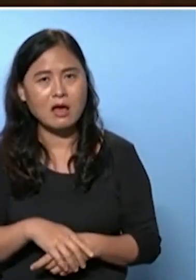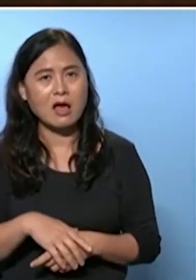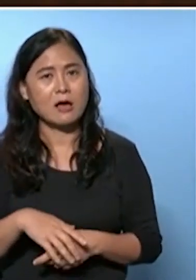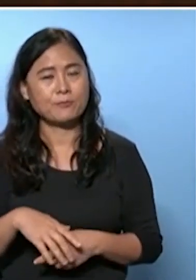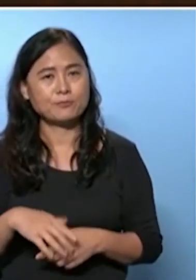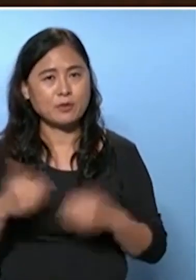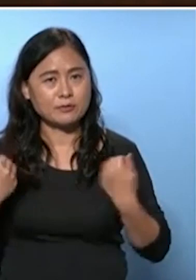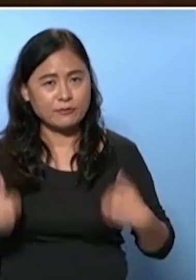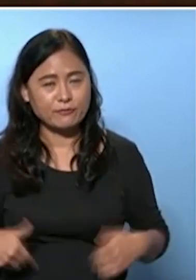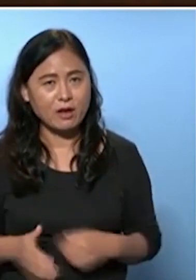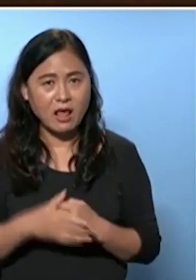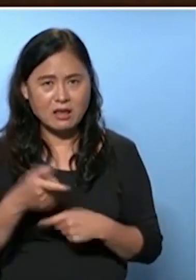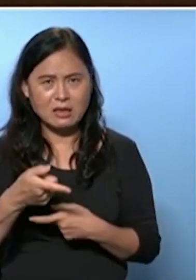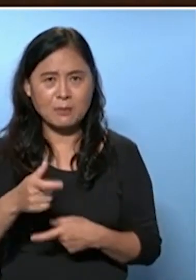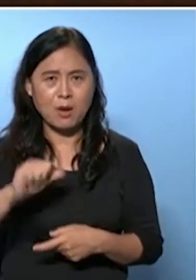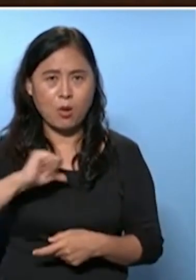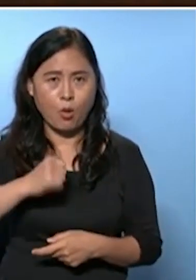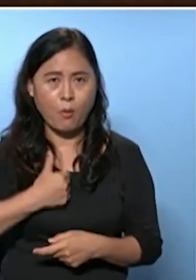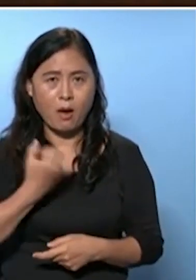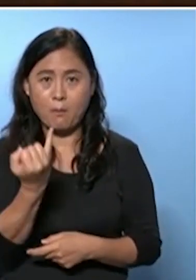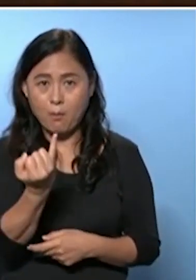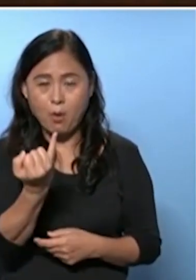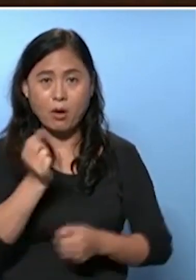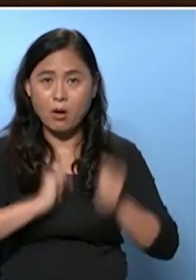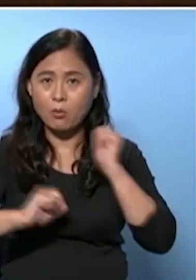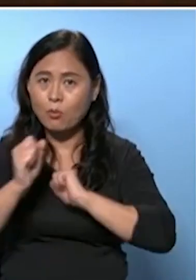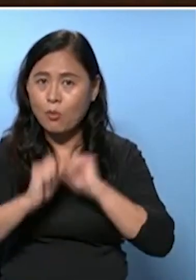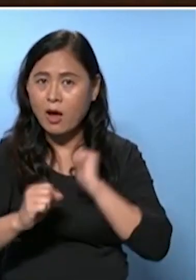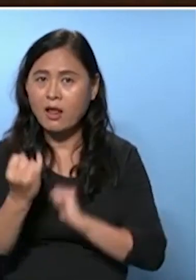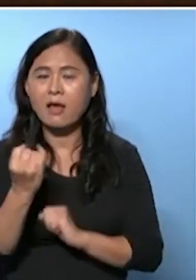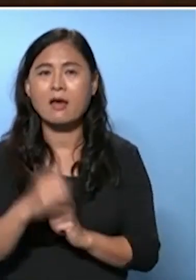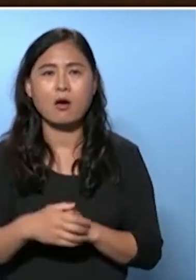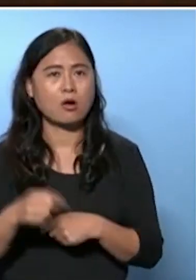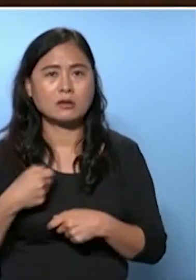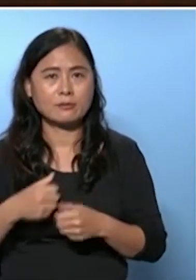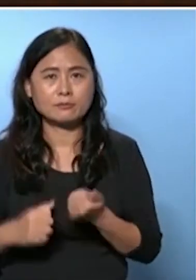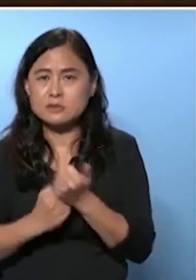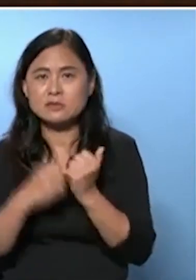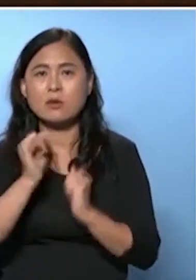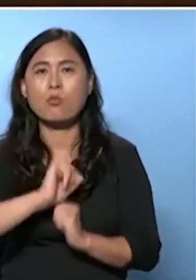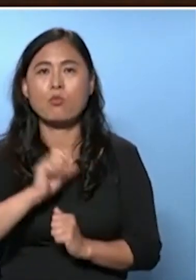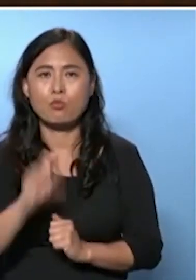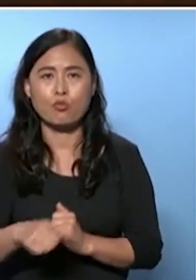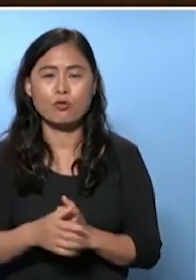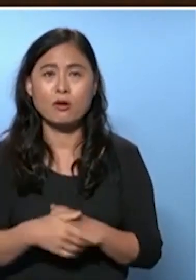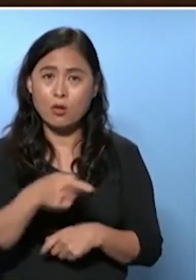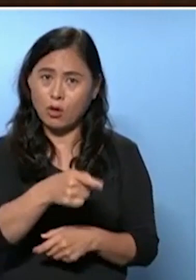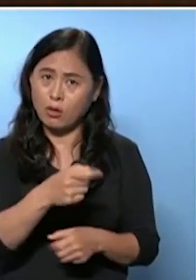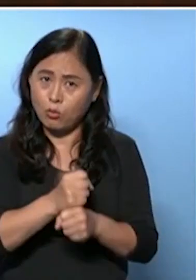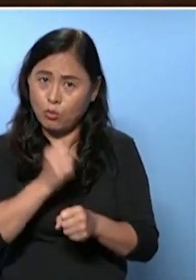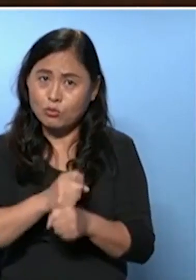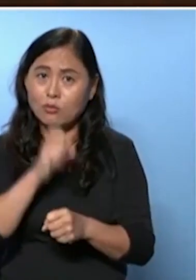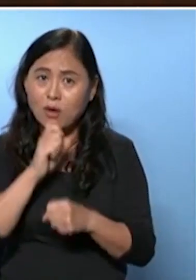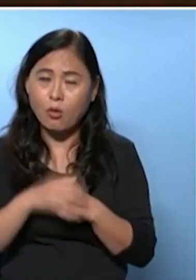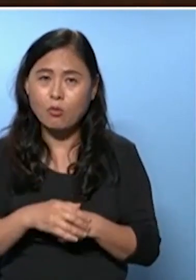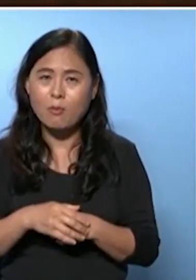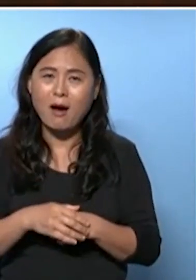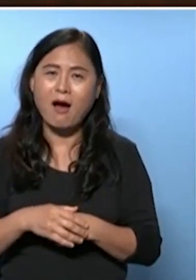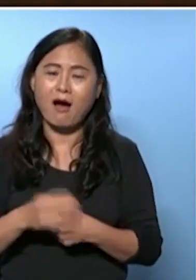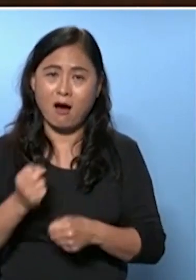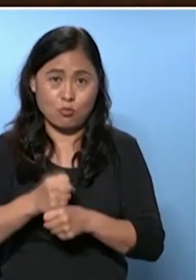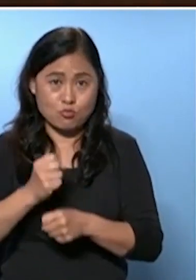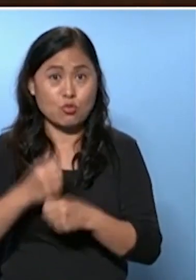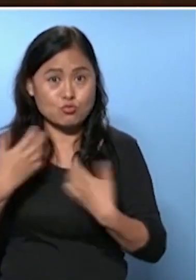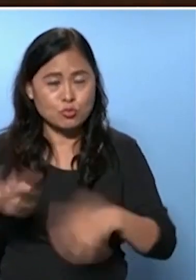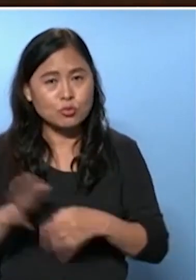會贊成有呢啲咁無良僱主嘅行為。人哋出咗返咗工，有汗出就要有糧出㗎